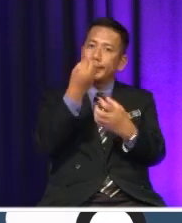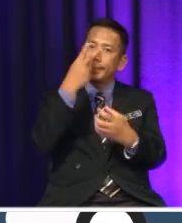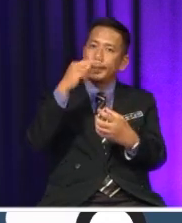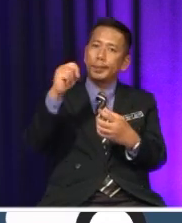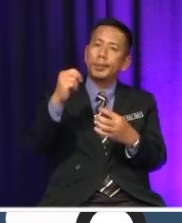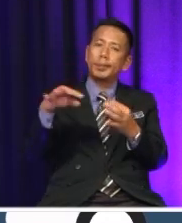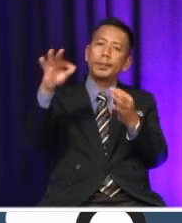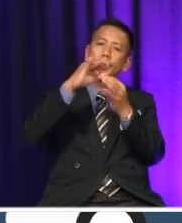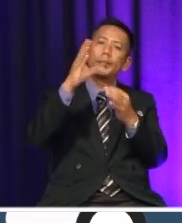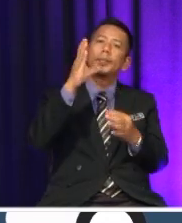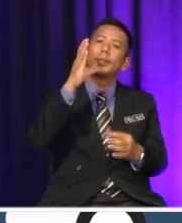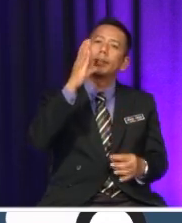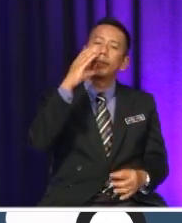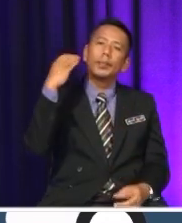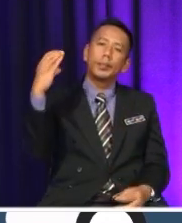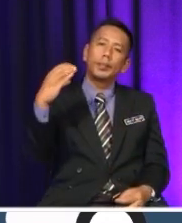untuk